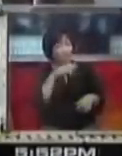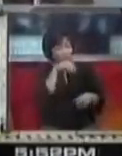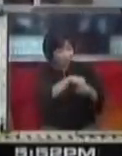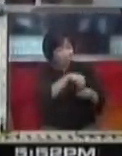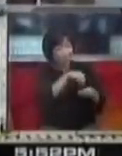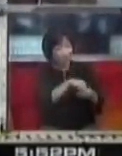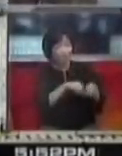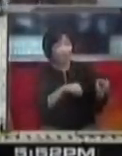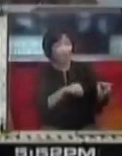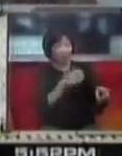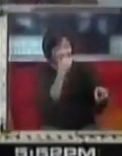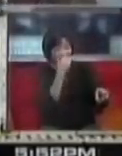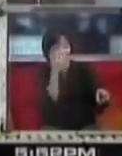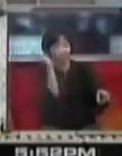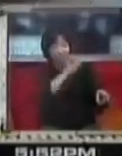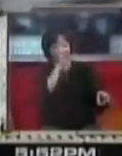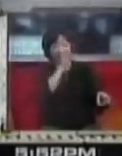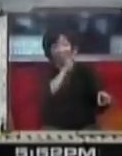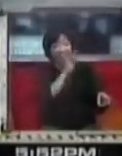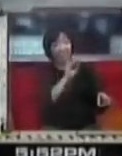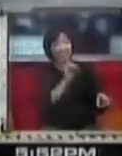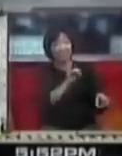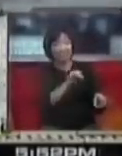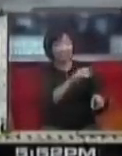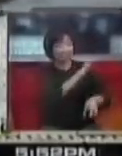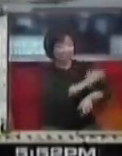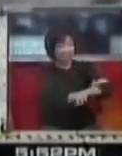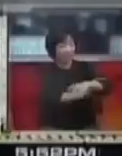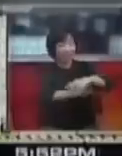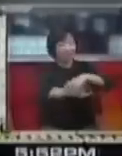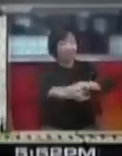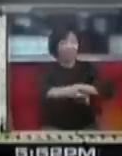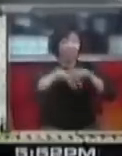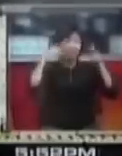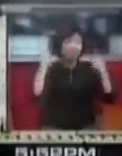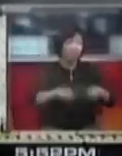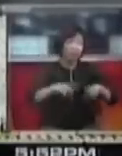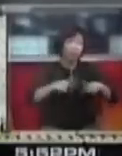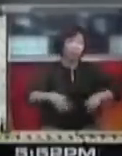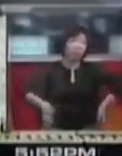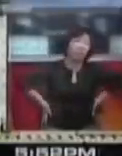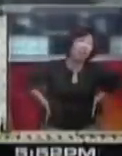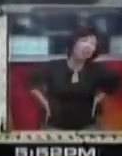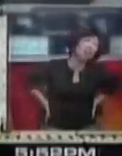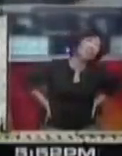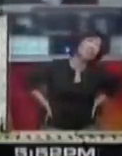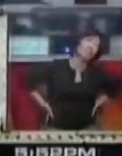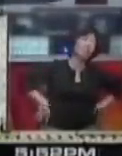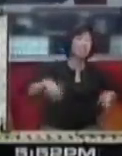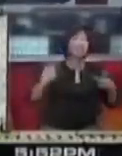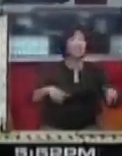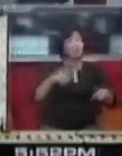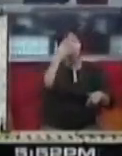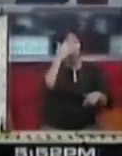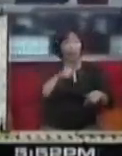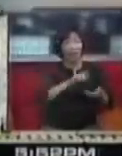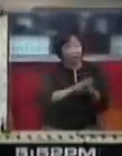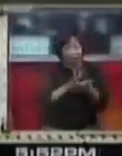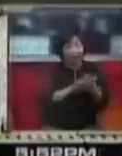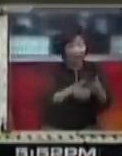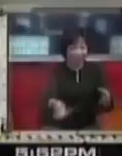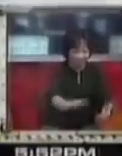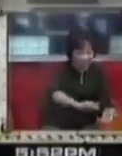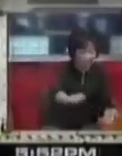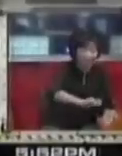kasi unang-una po yung amoy at saka masakit po yung mga braso namin at saka mga balakang po namin kasi dinadaspan po namin pinapasok sa